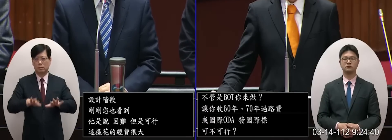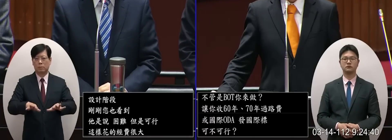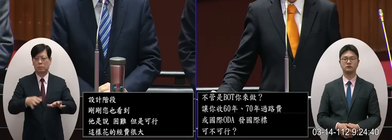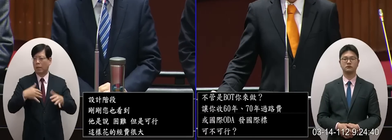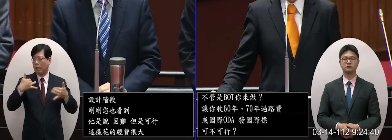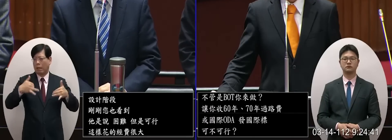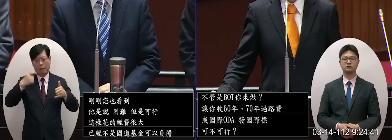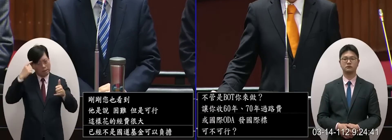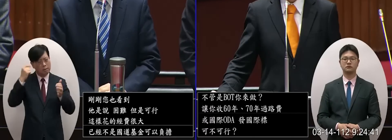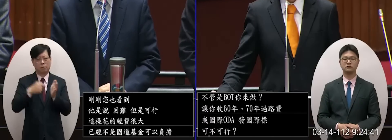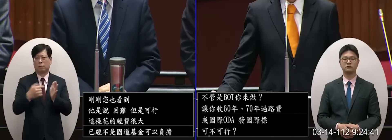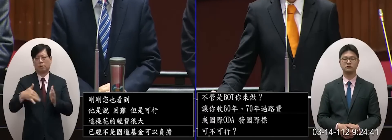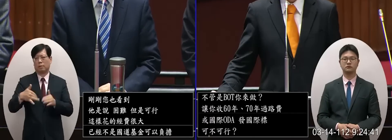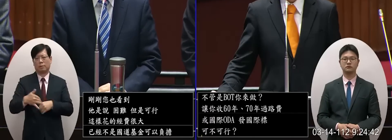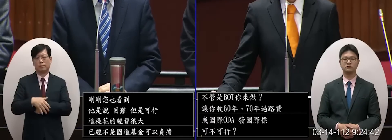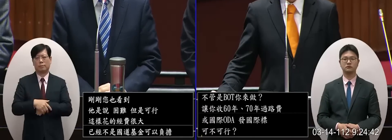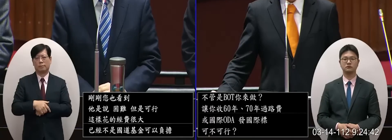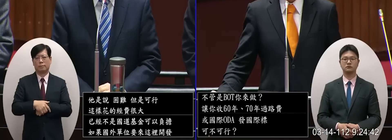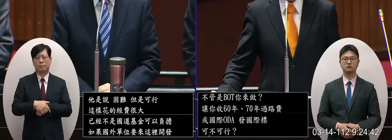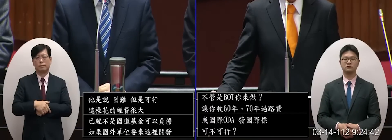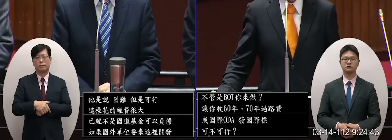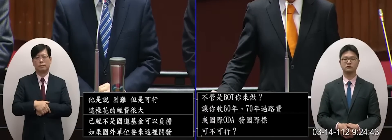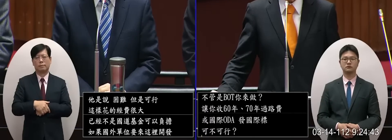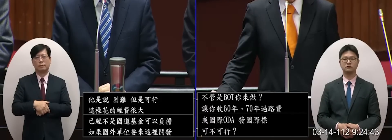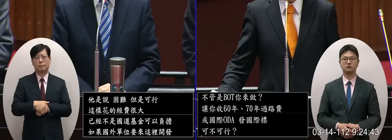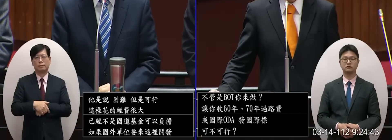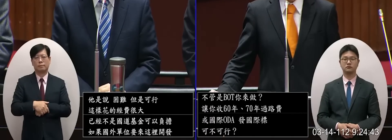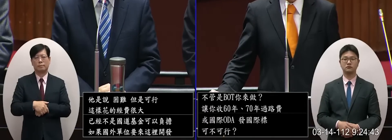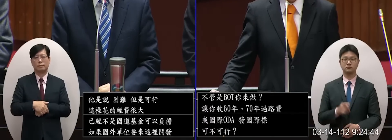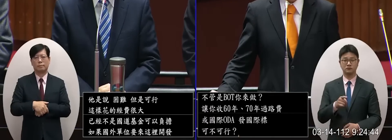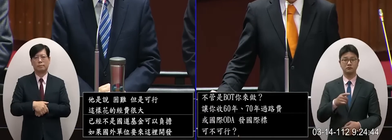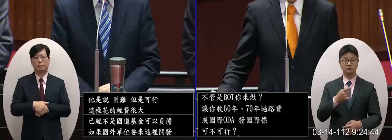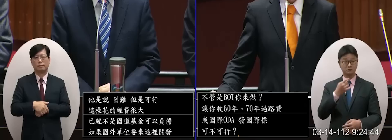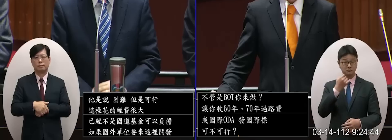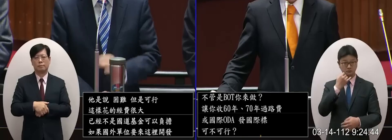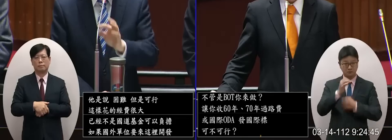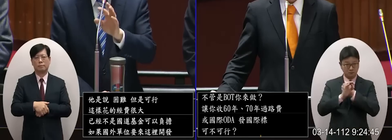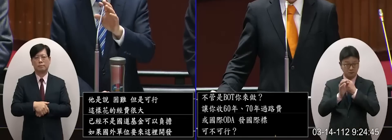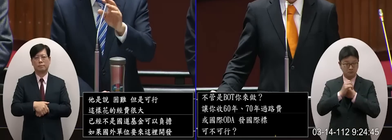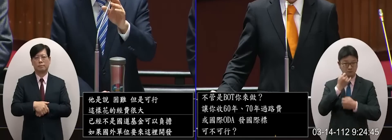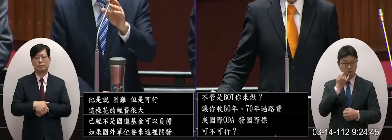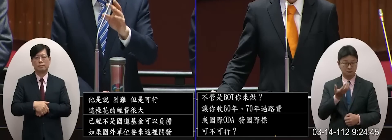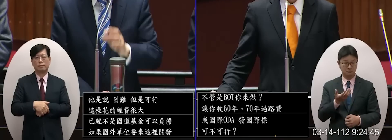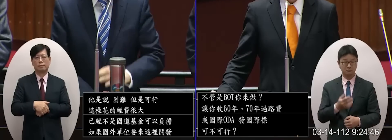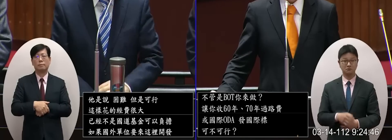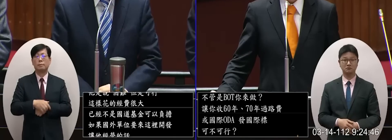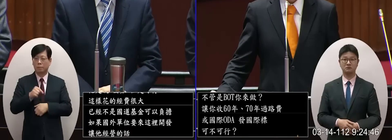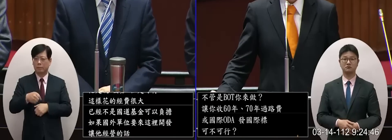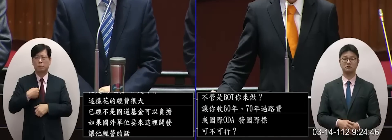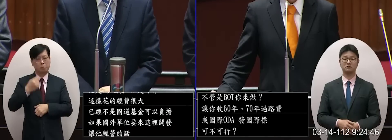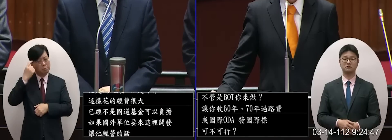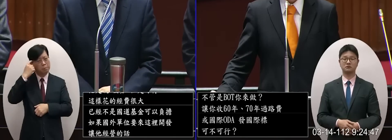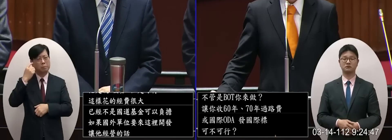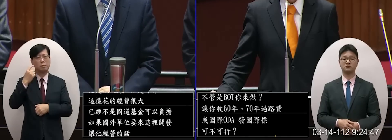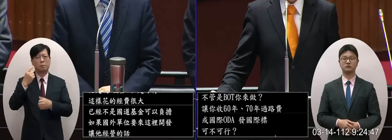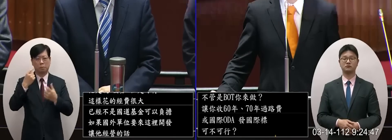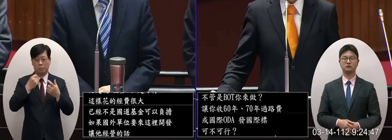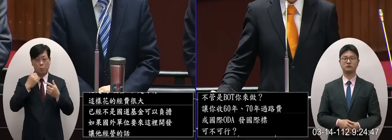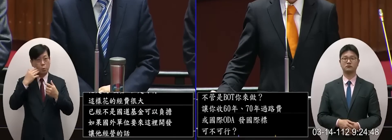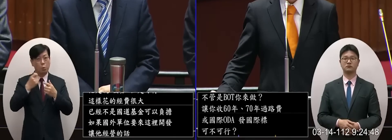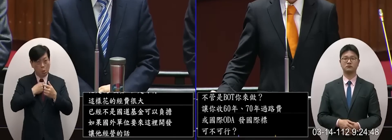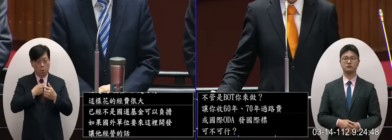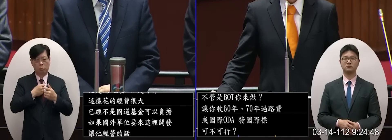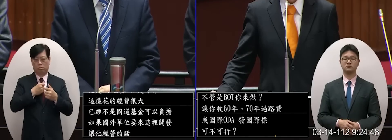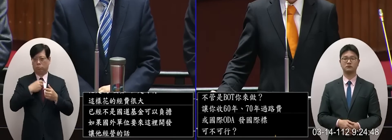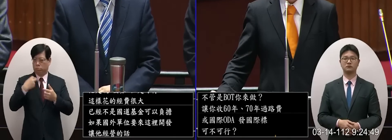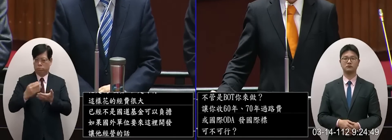前呢是没有这样的考虑的，好、哦，目前是没有这样考虑。 可不可以乐观其成，尝试看看呢？ 这一个我想要这样做的话，